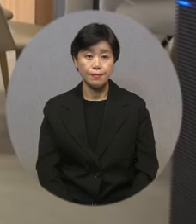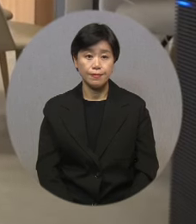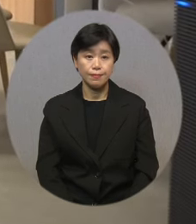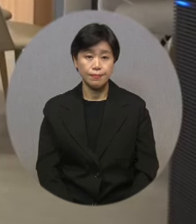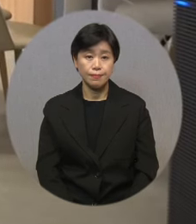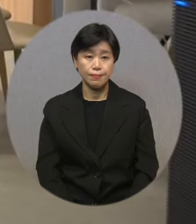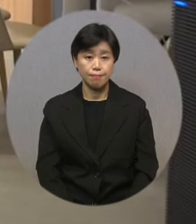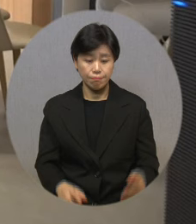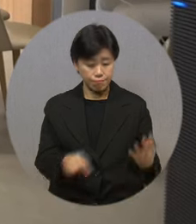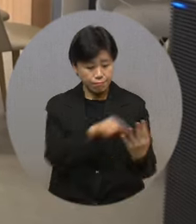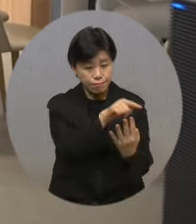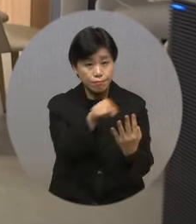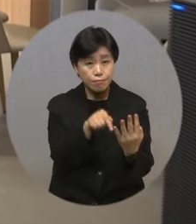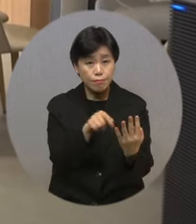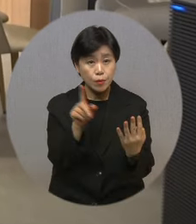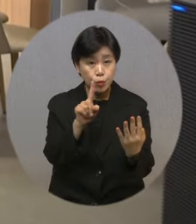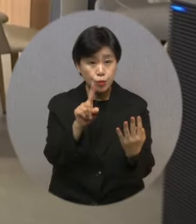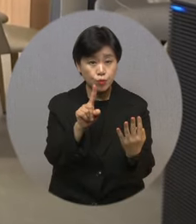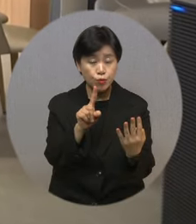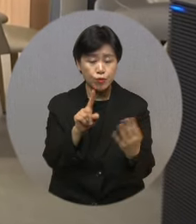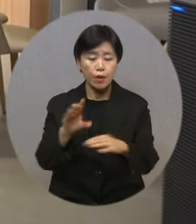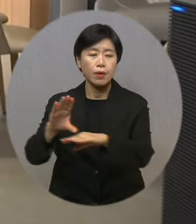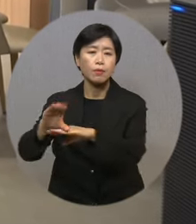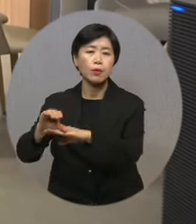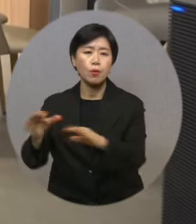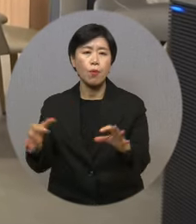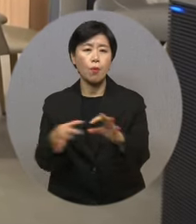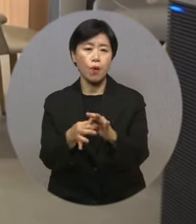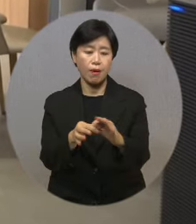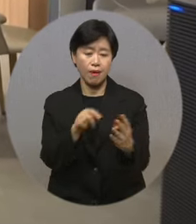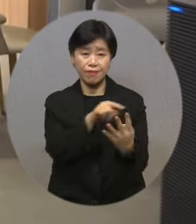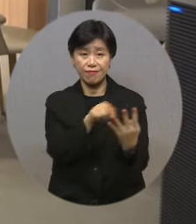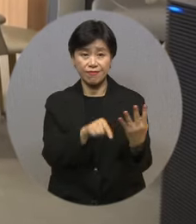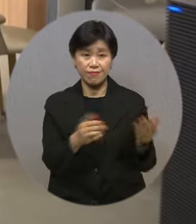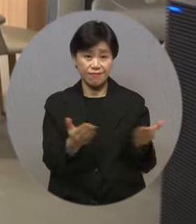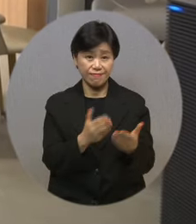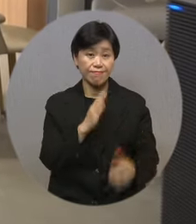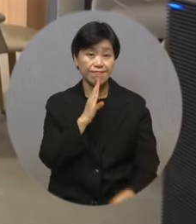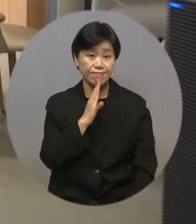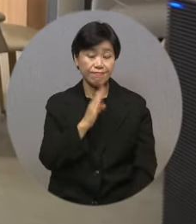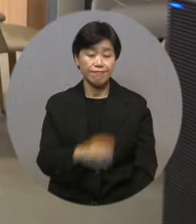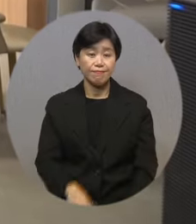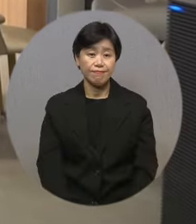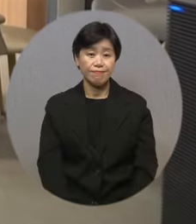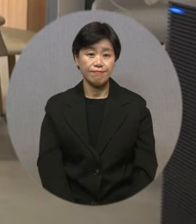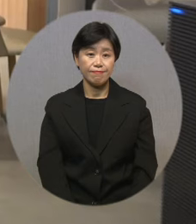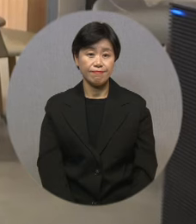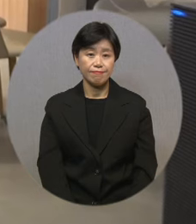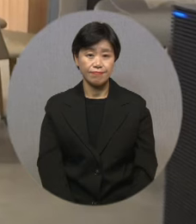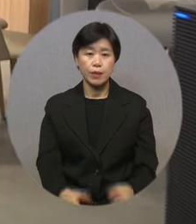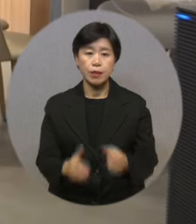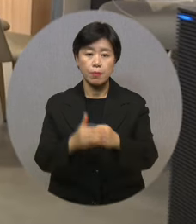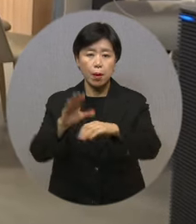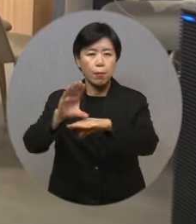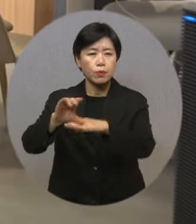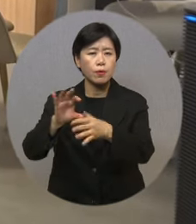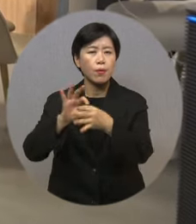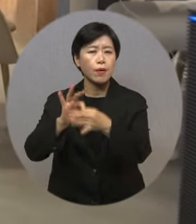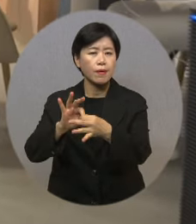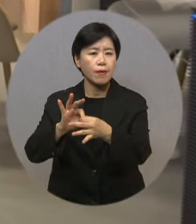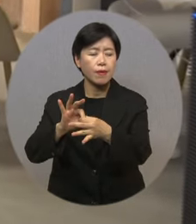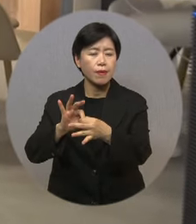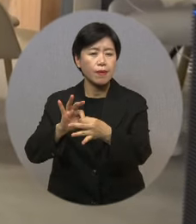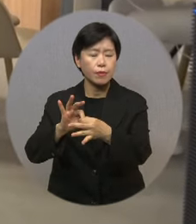다 방송들과 관련된 쪽이더라고요. 그거 하나만큼은 바뀌지